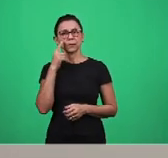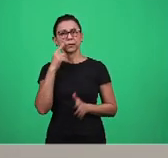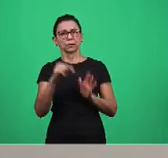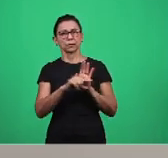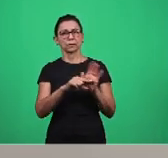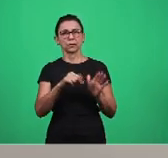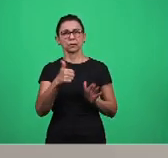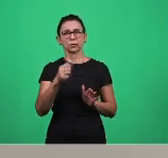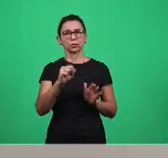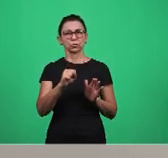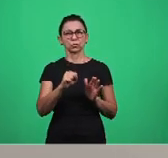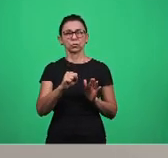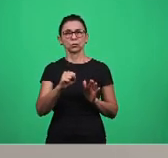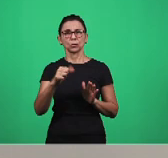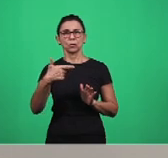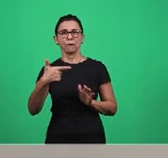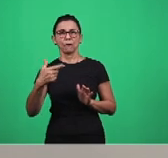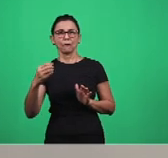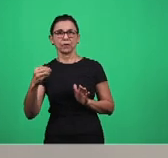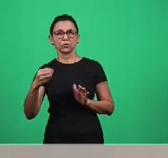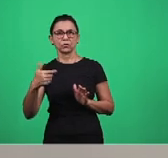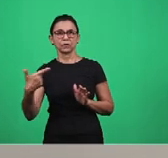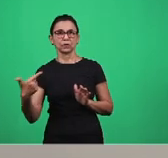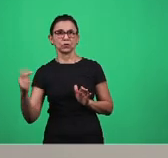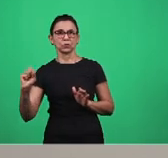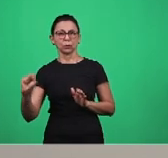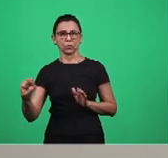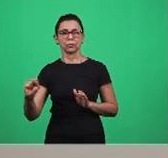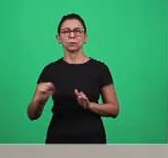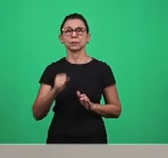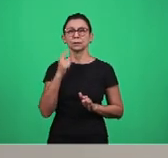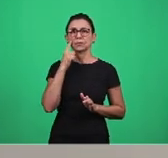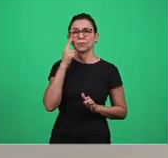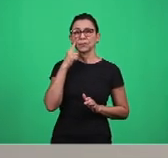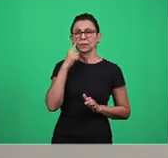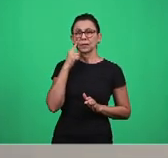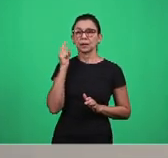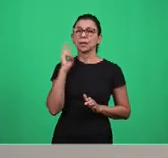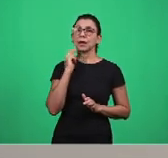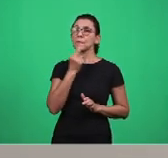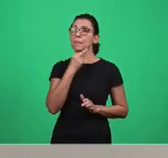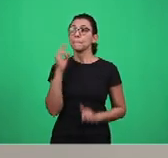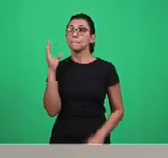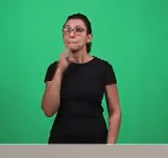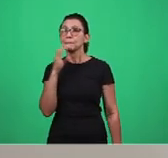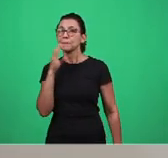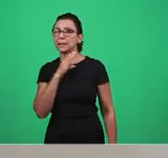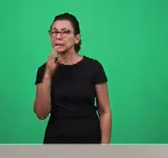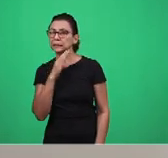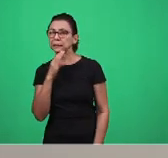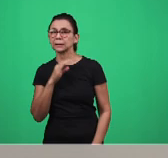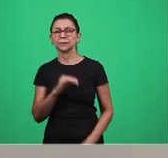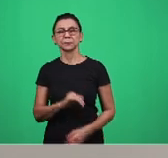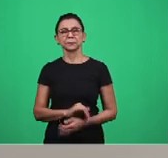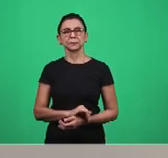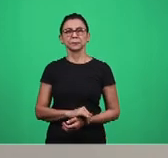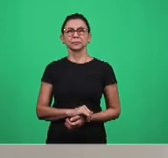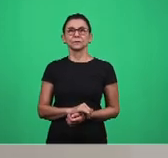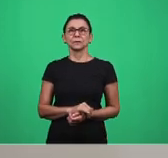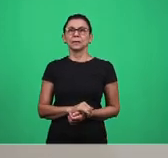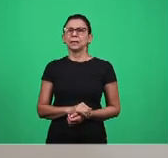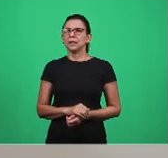Rebecca, elle était pressée. Donc, elle prenait la cruche avec l'eau. Il est